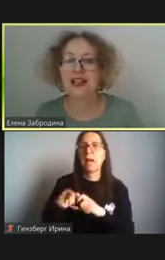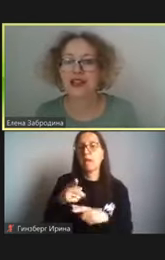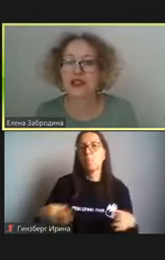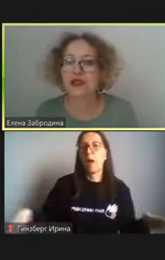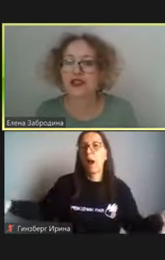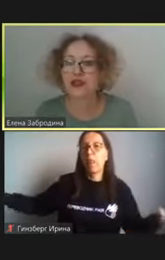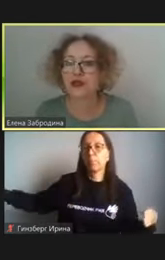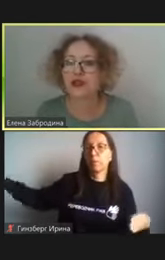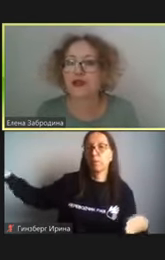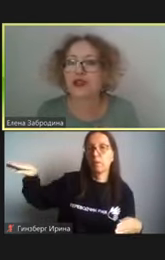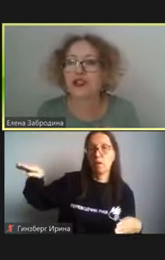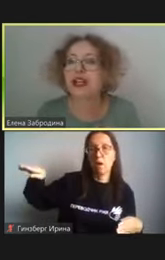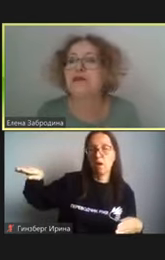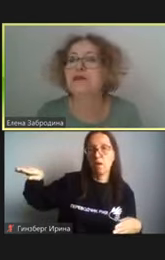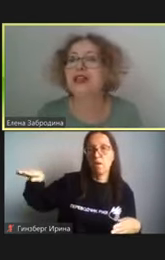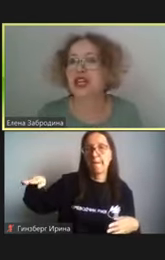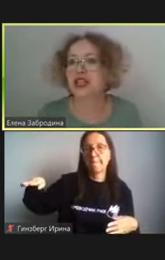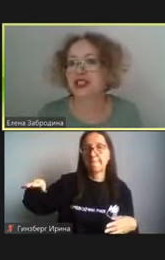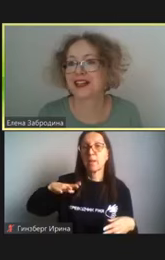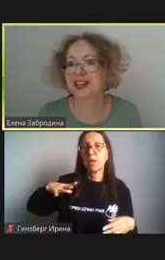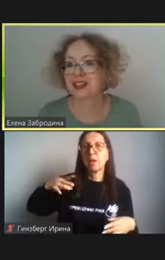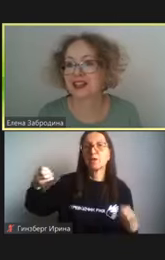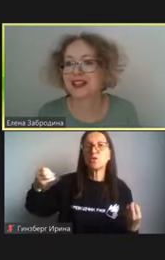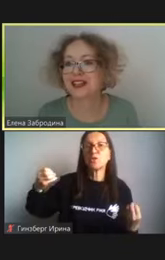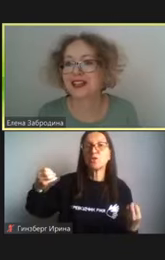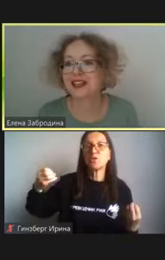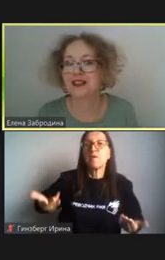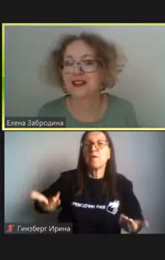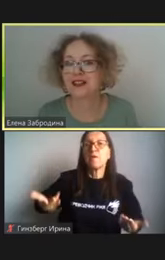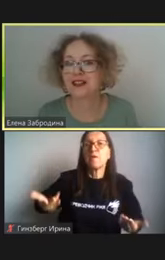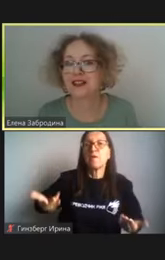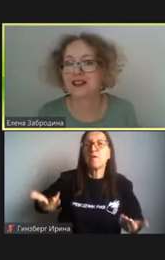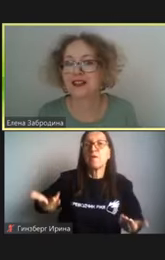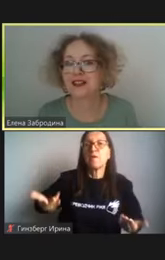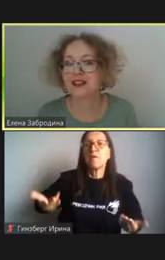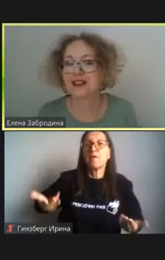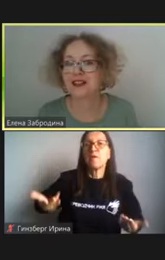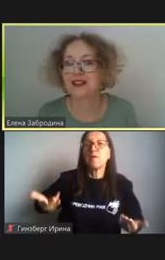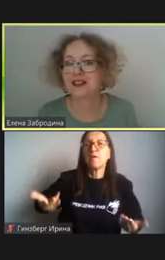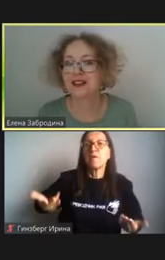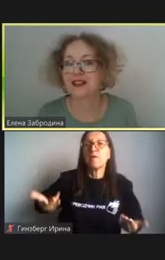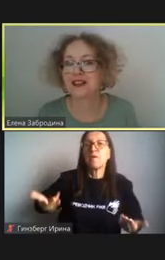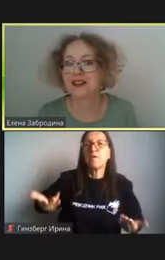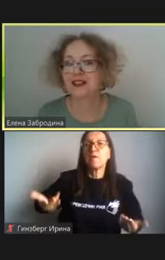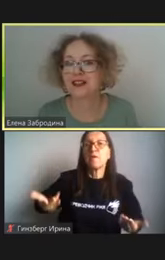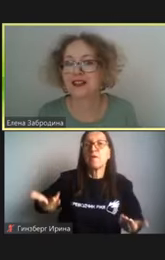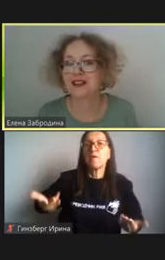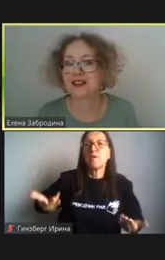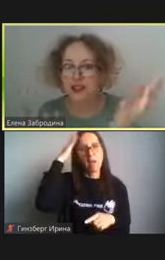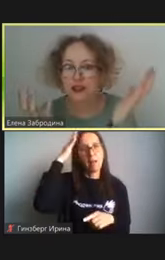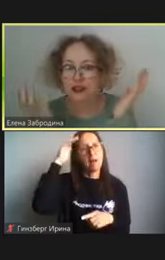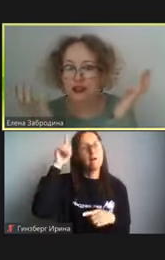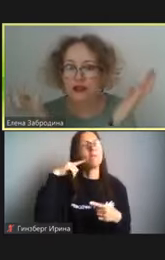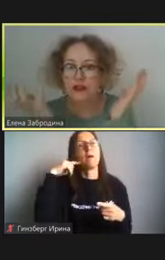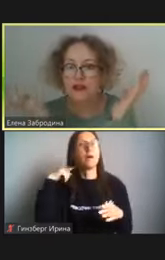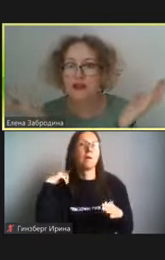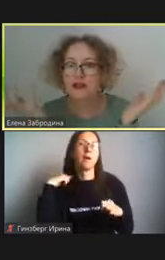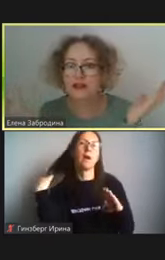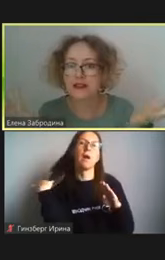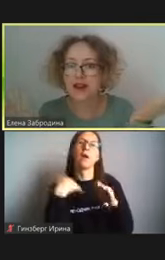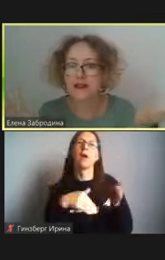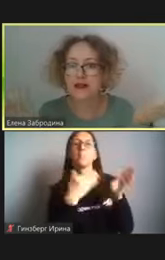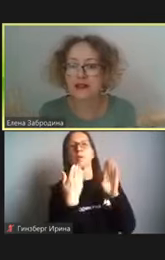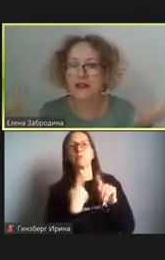лебеди, кажется, что она еще вот трепещет, кажется, на наших глазах. Или это голова кабана, кажется, еще